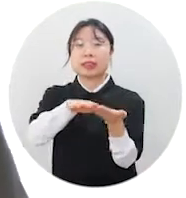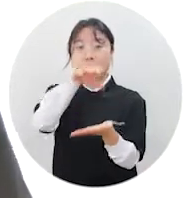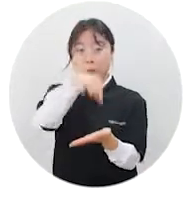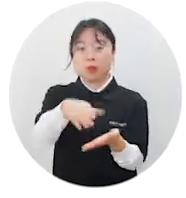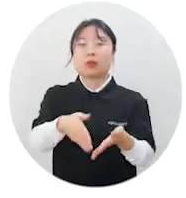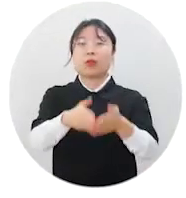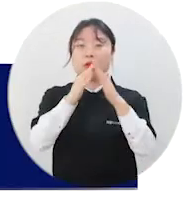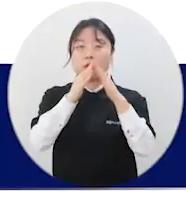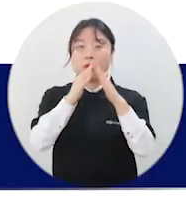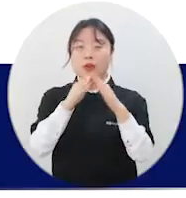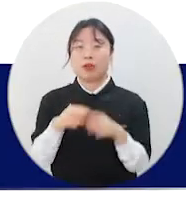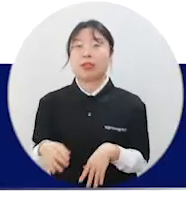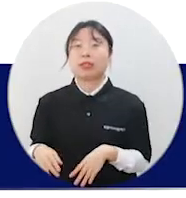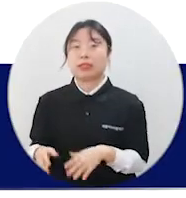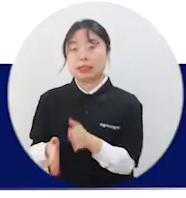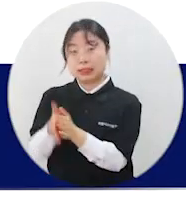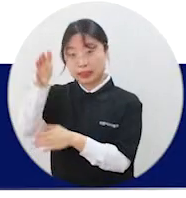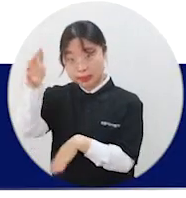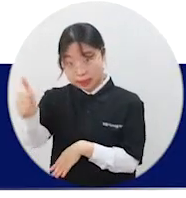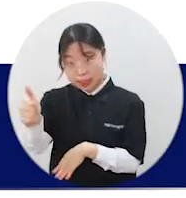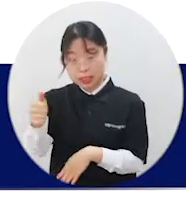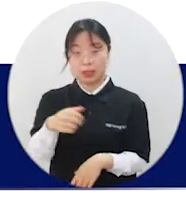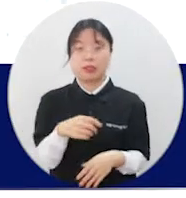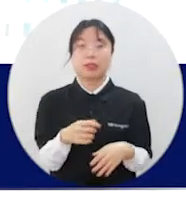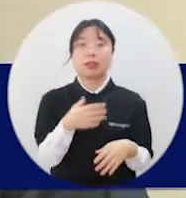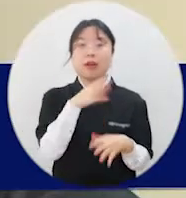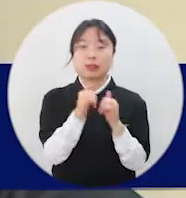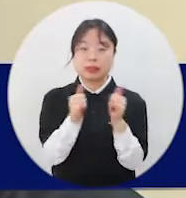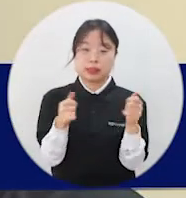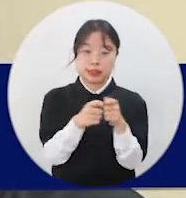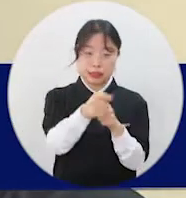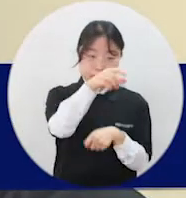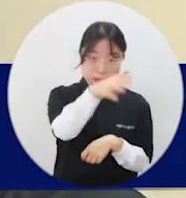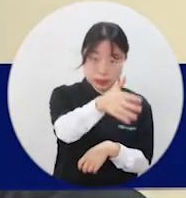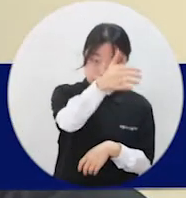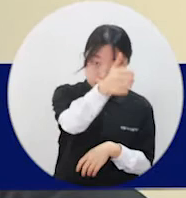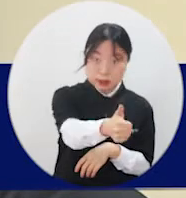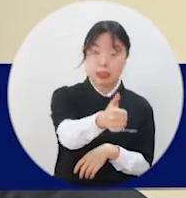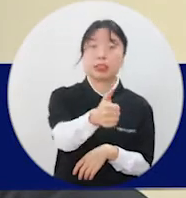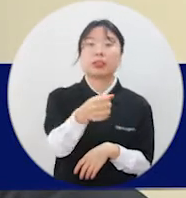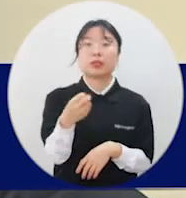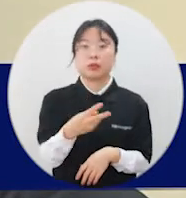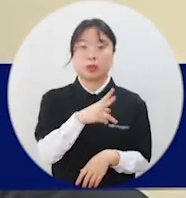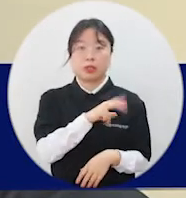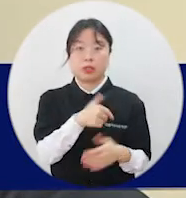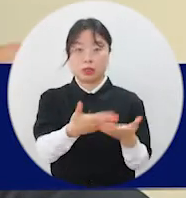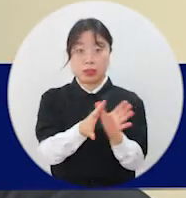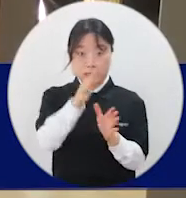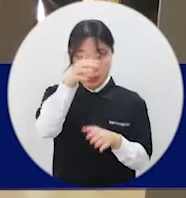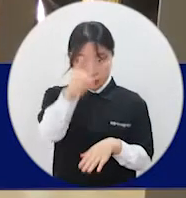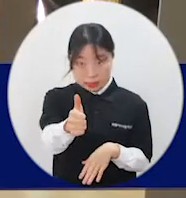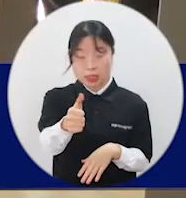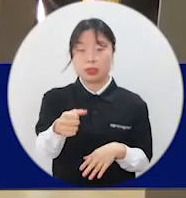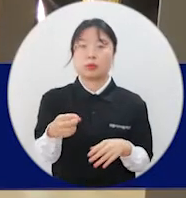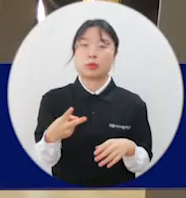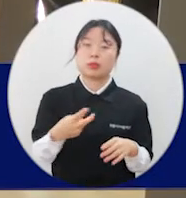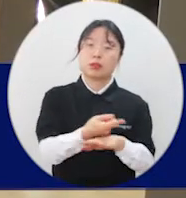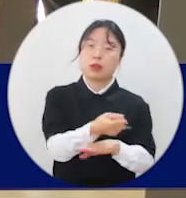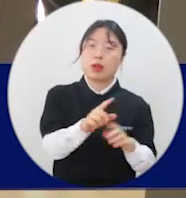개소식에는 김상돈 시장을 비롯해 윤우태 대한노인회 의왕시 지회장, 윤미경 의왕시의회